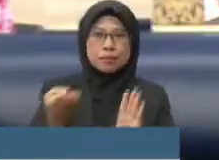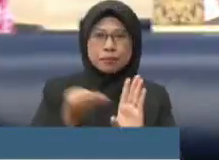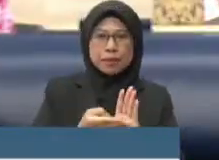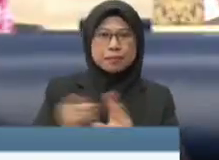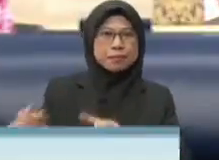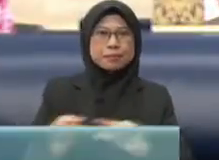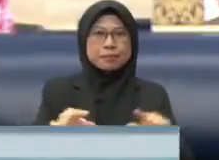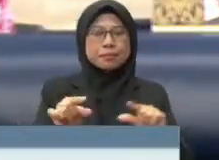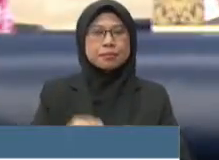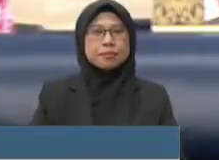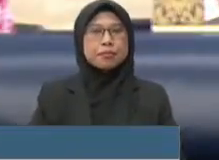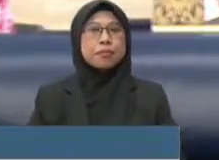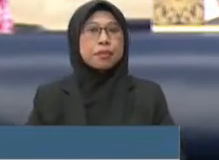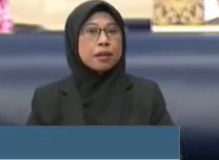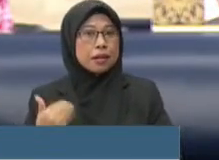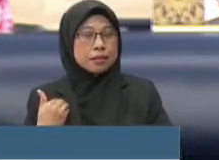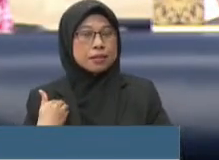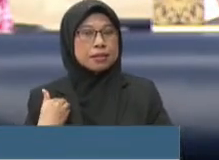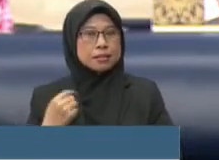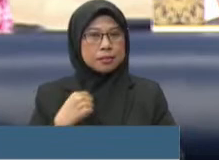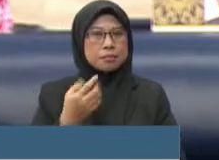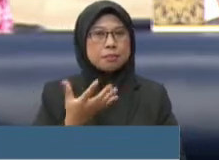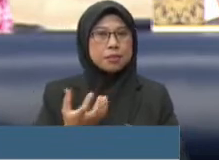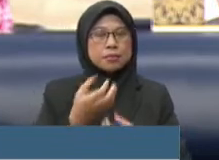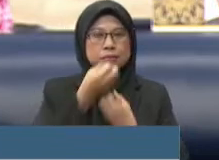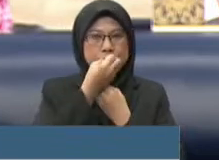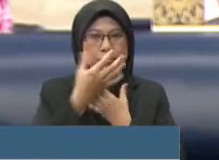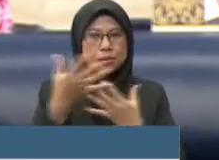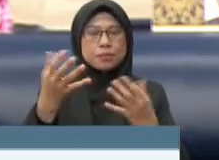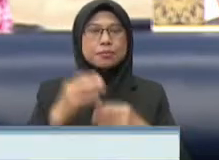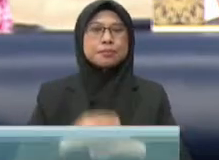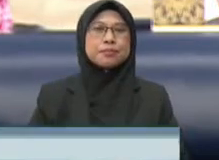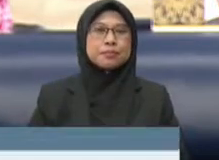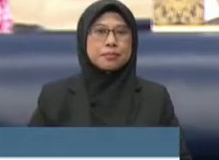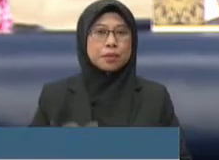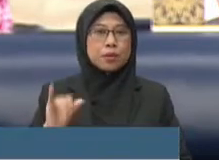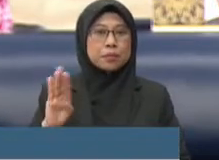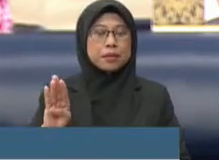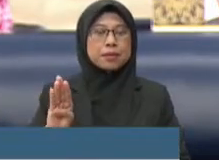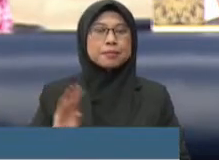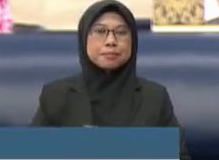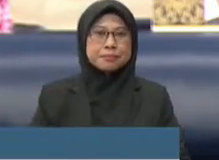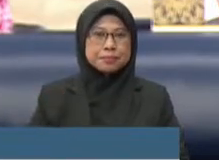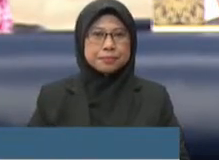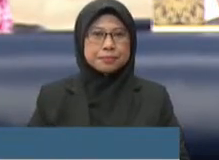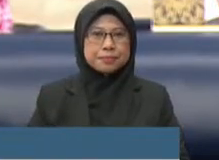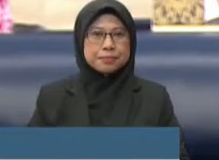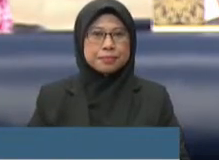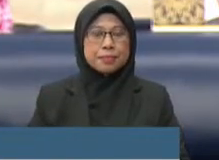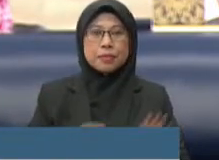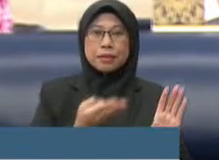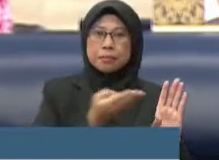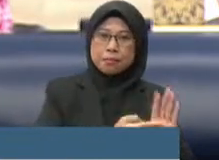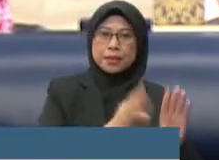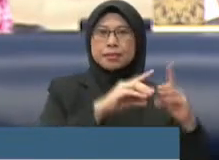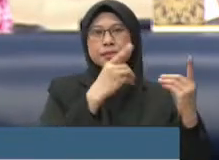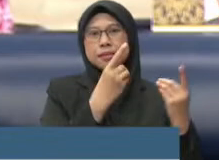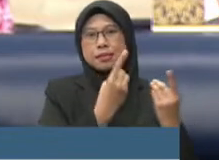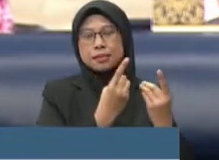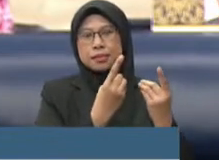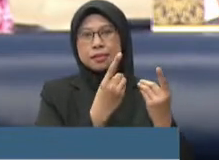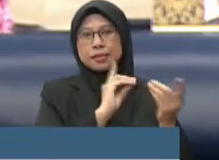persekitaran ada satu lagi perkara yang saya ingin maklumkan pada yb jerantut selain daripada perbankan digital bank